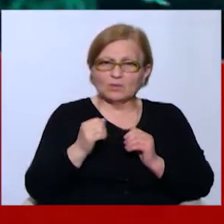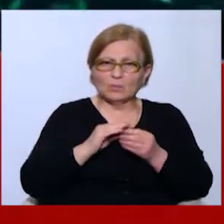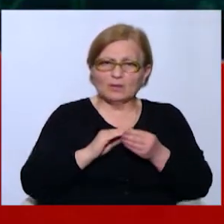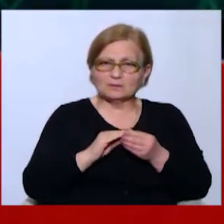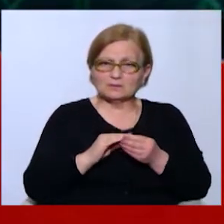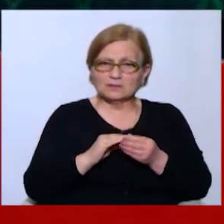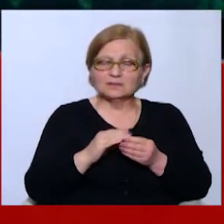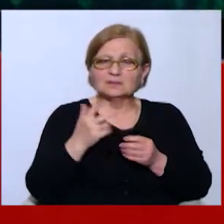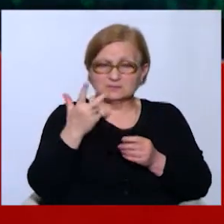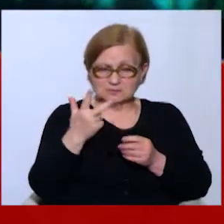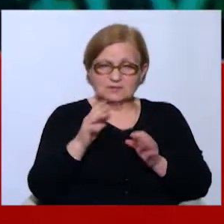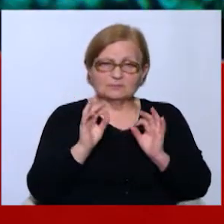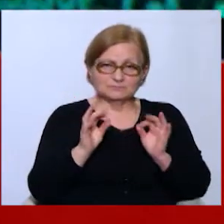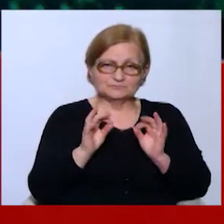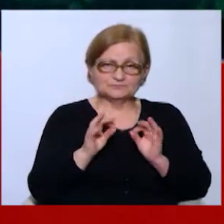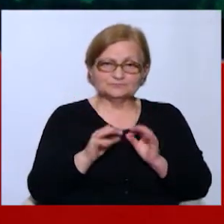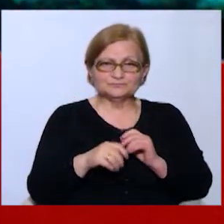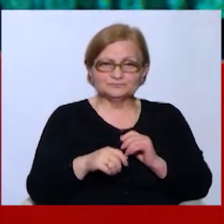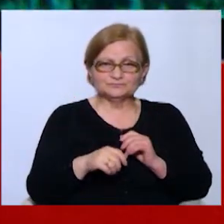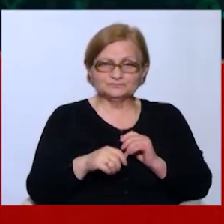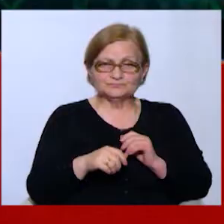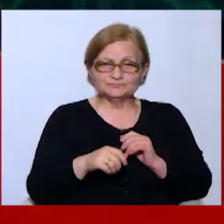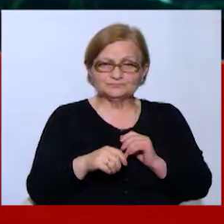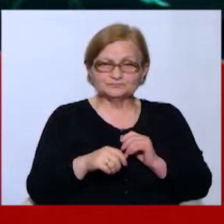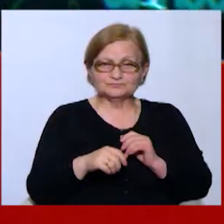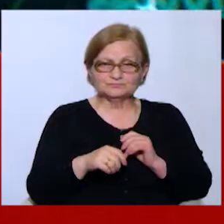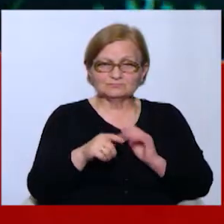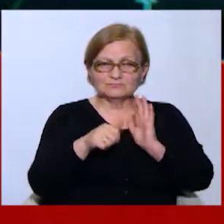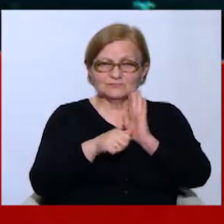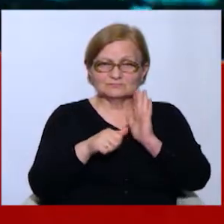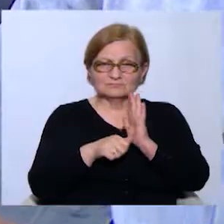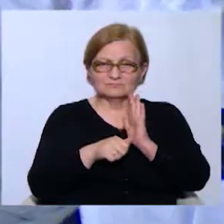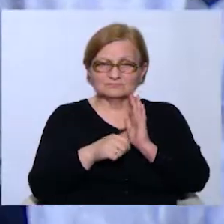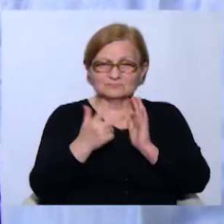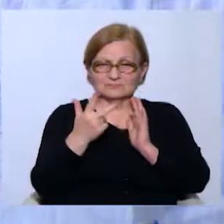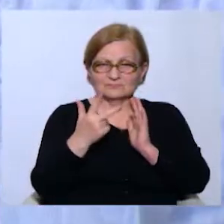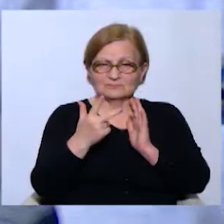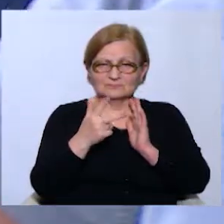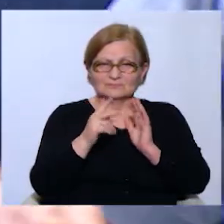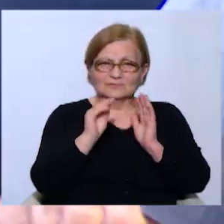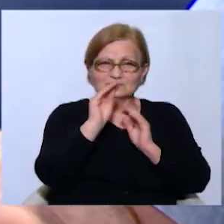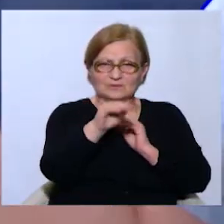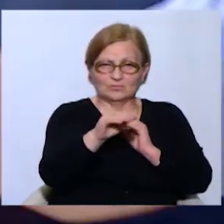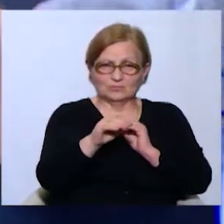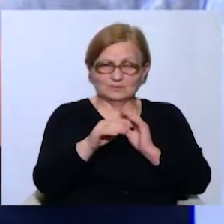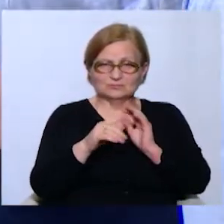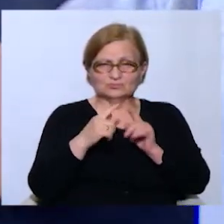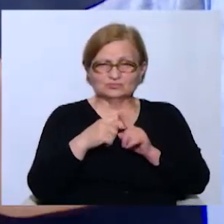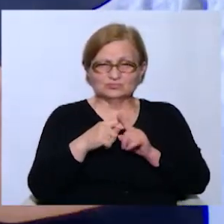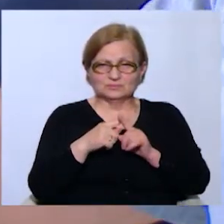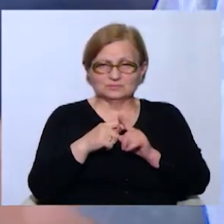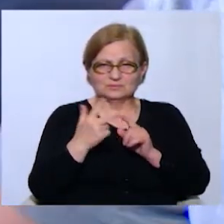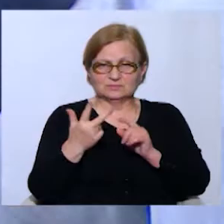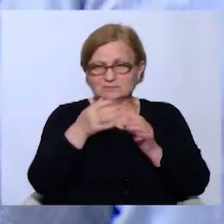მეგობარი? 3 მართალია, ესე იგი 6-დან მე 3 უნდა დავუმატო 7-ს